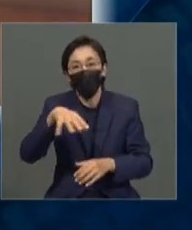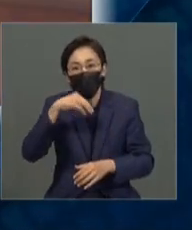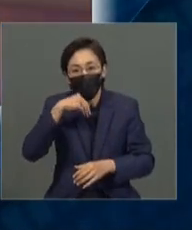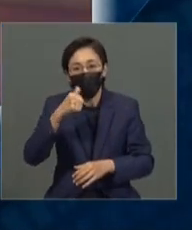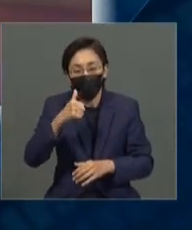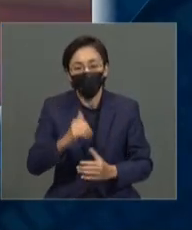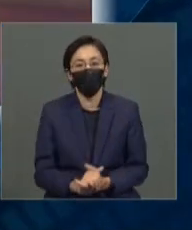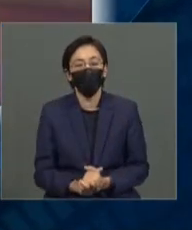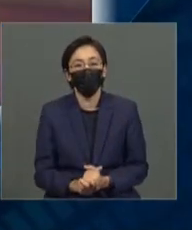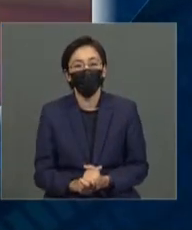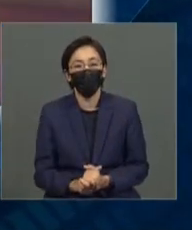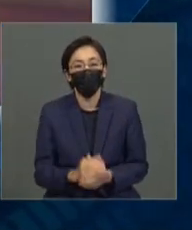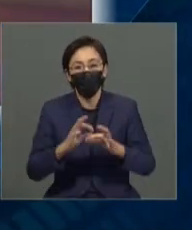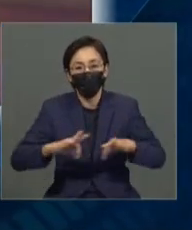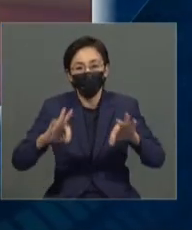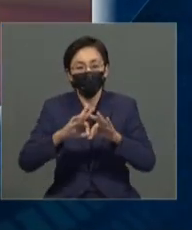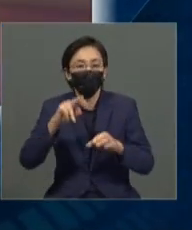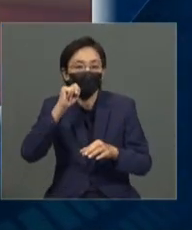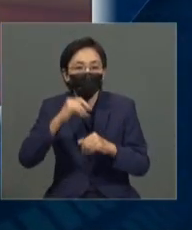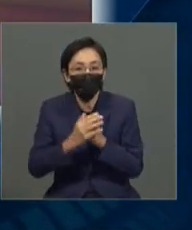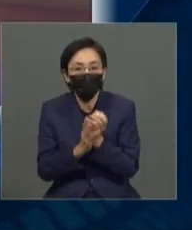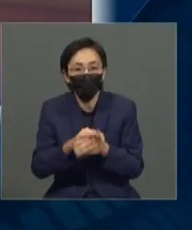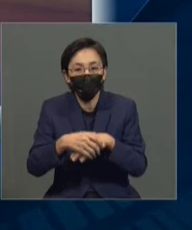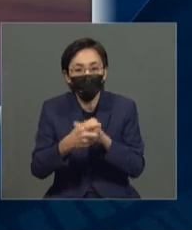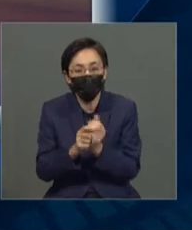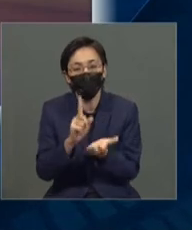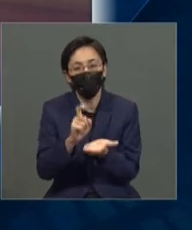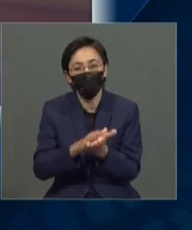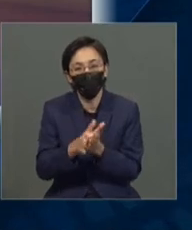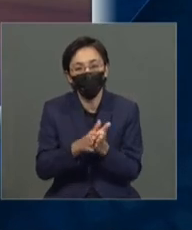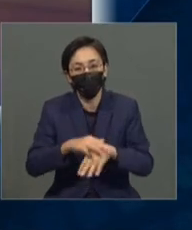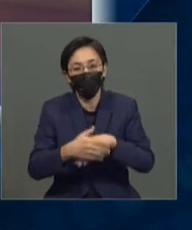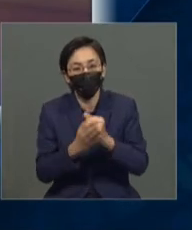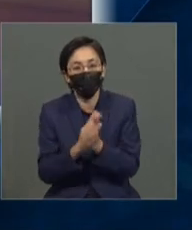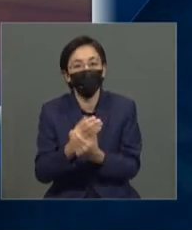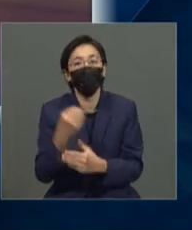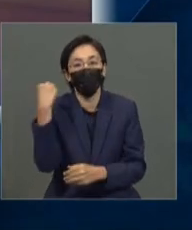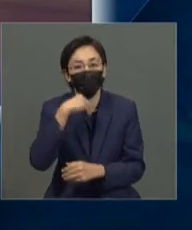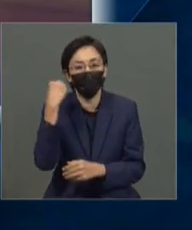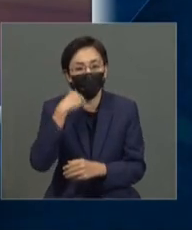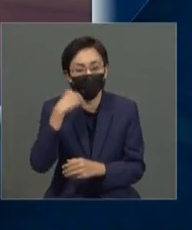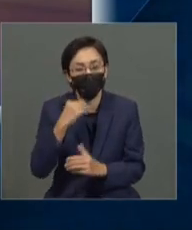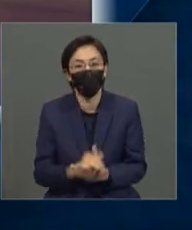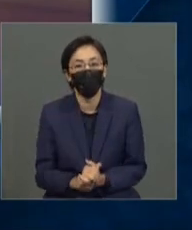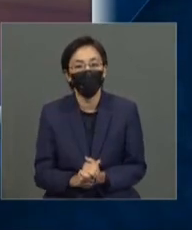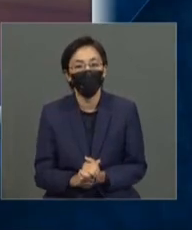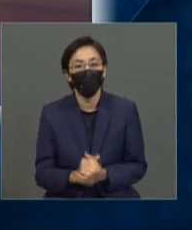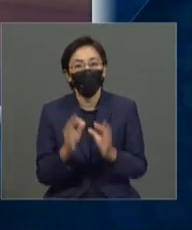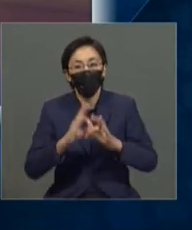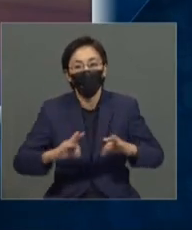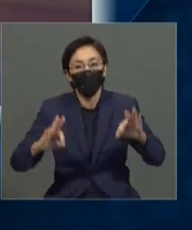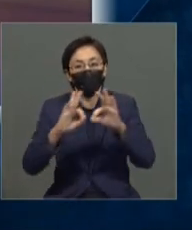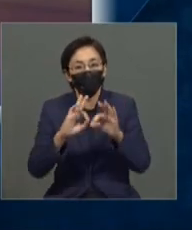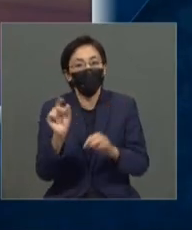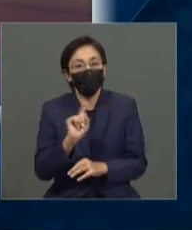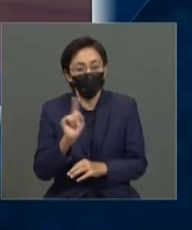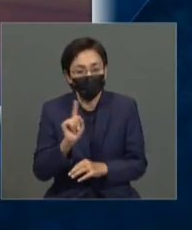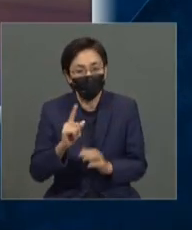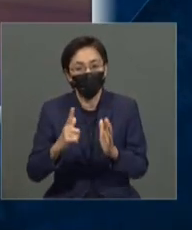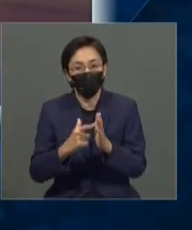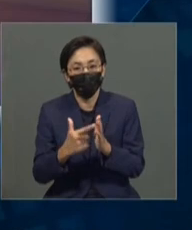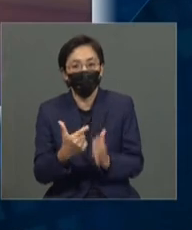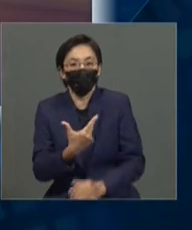างมือสิ่งที่สำคัญอีกอันหนึ่งที่จะมาช่วยเราได้เร็วขึ้นในการลดการระบาดคือการให้วั